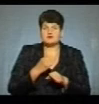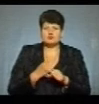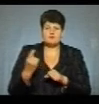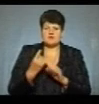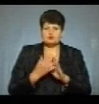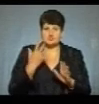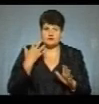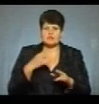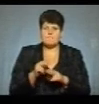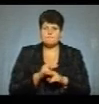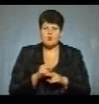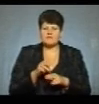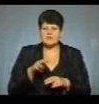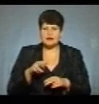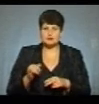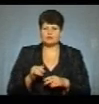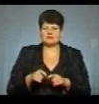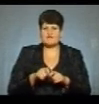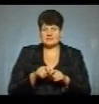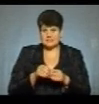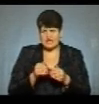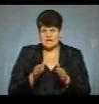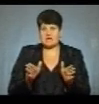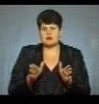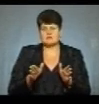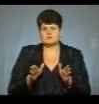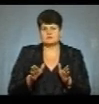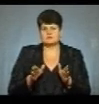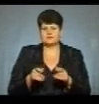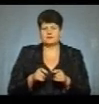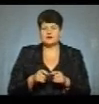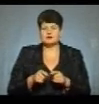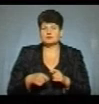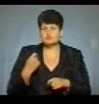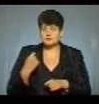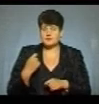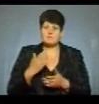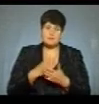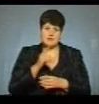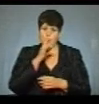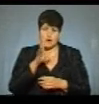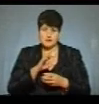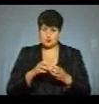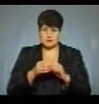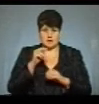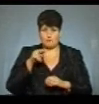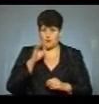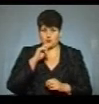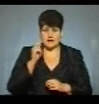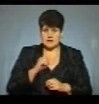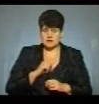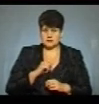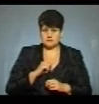першу чергу на профілактику і на розкриття злочинів. Ми маємо досить непогані результати по Україні. Звичайно,